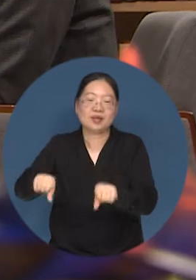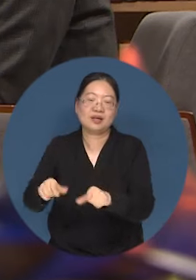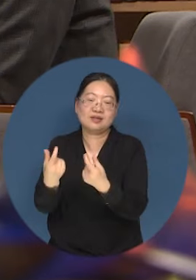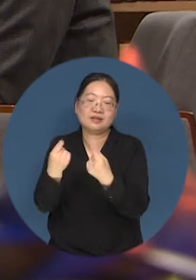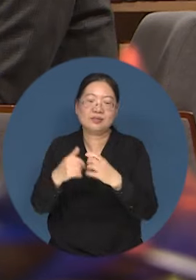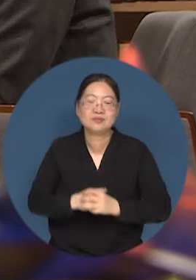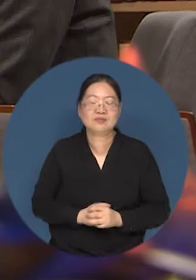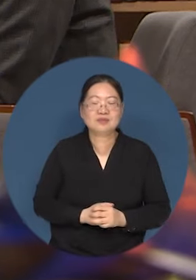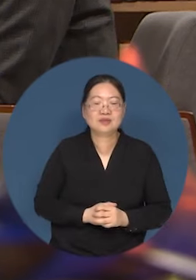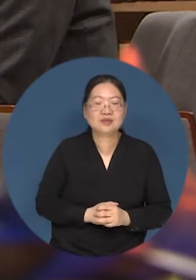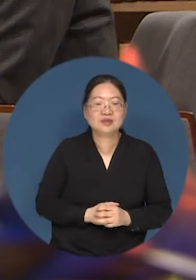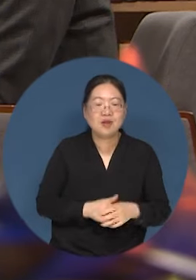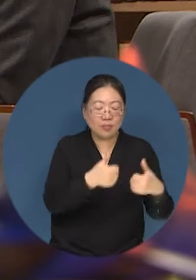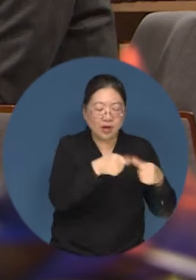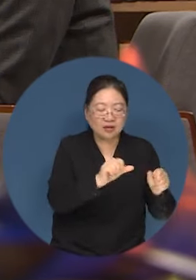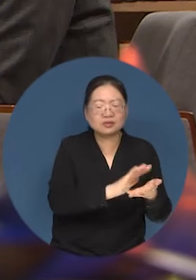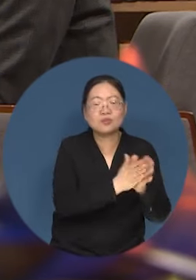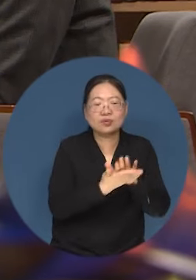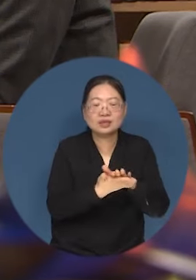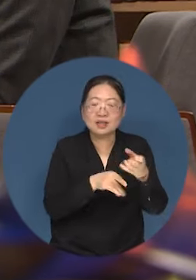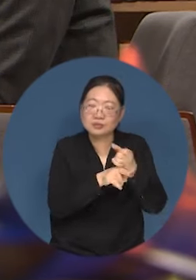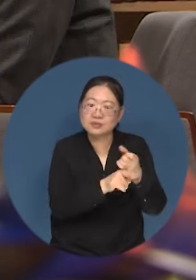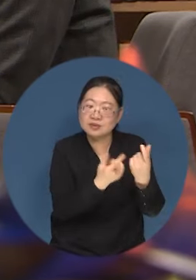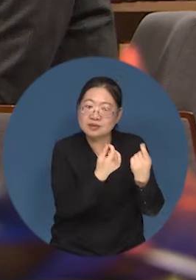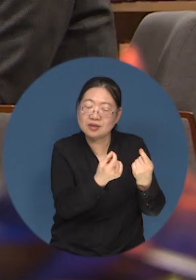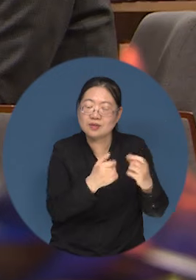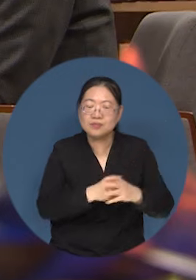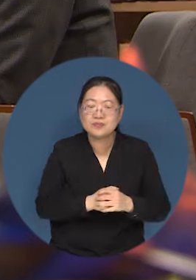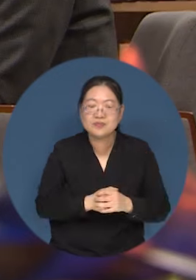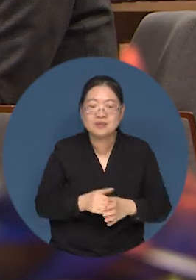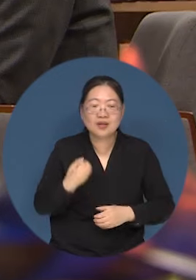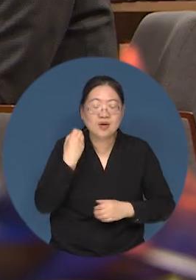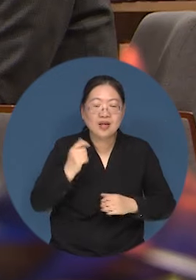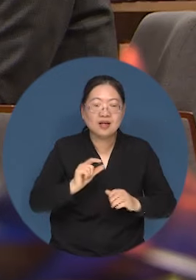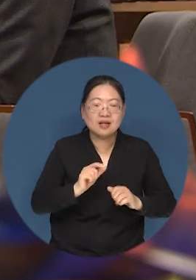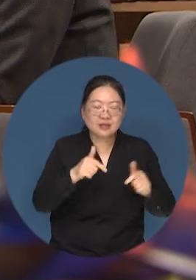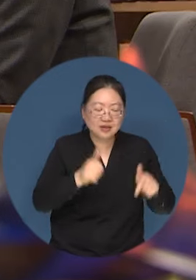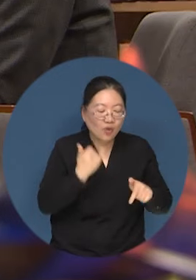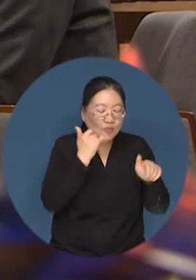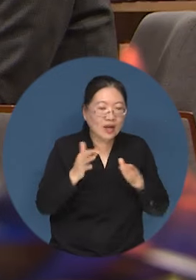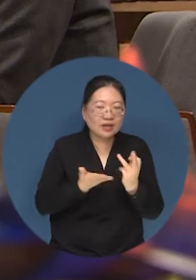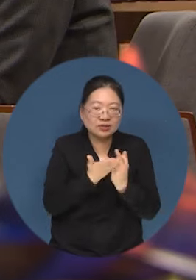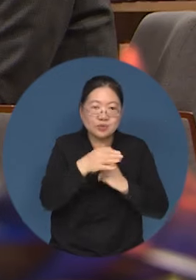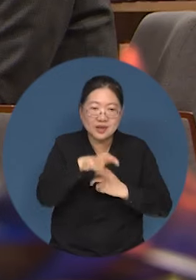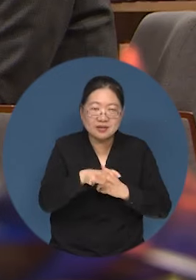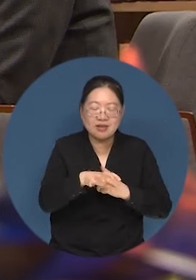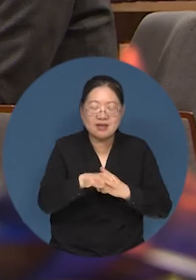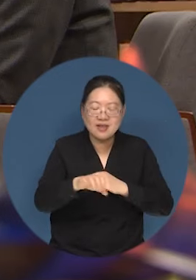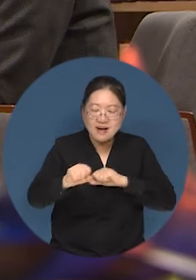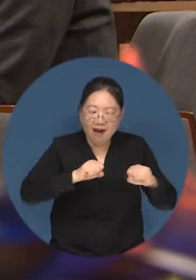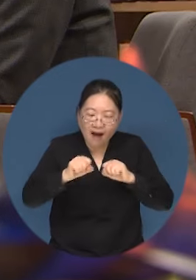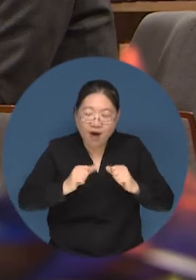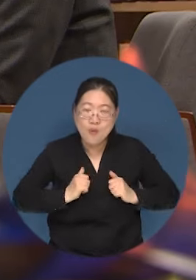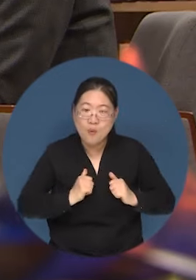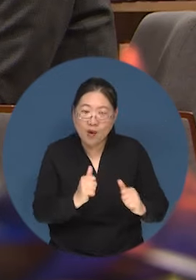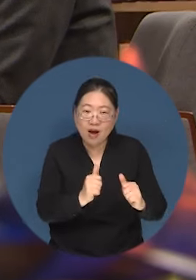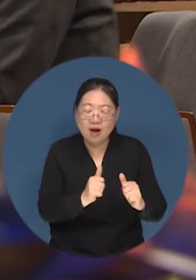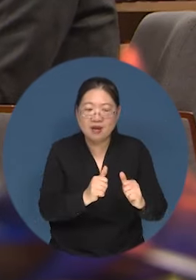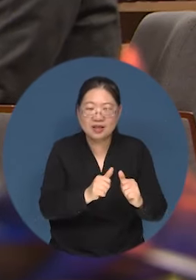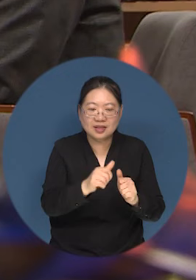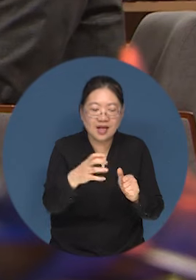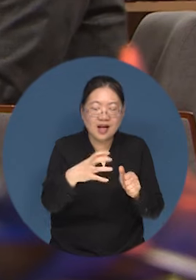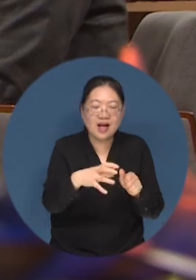망가진다, 변화한다 그런 거겠네요. 그 고래가 서해나 제주도에서 그렇게 왕성히 살면서 잡아먹던